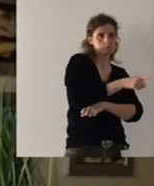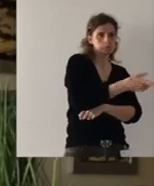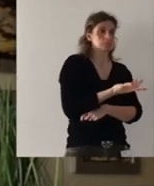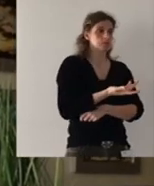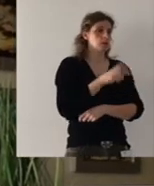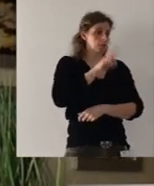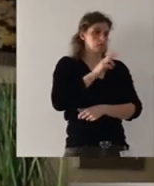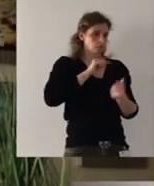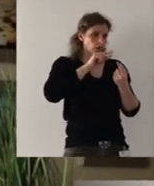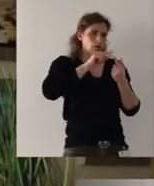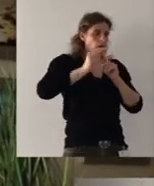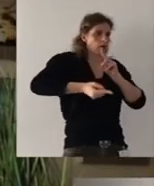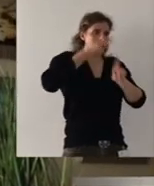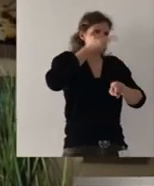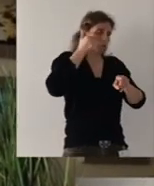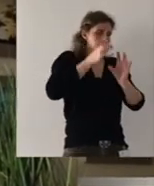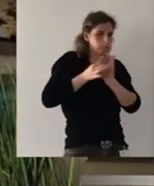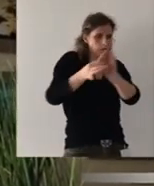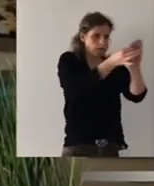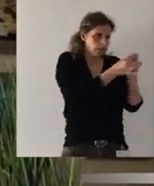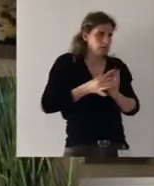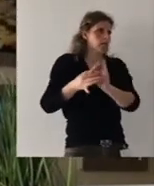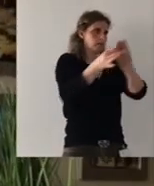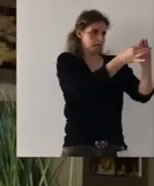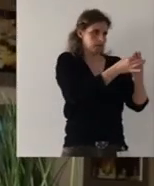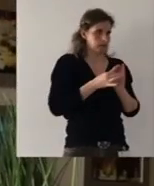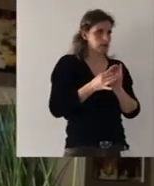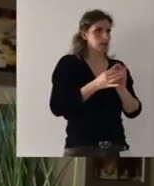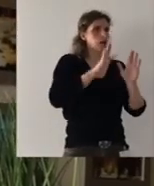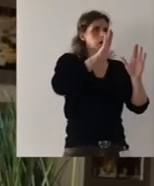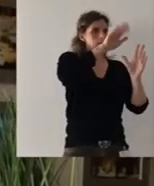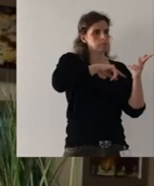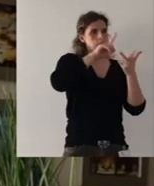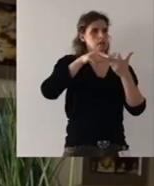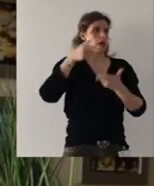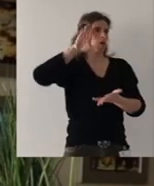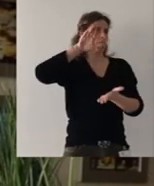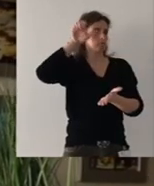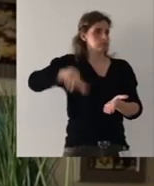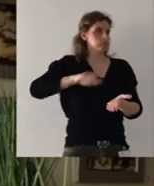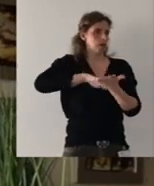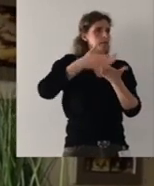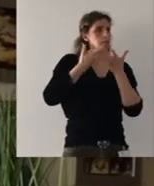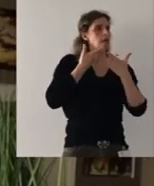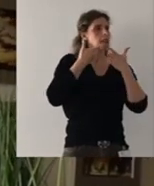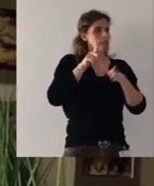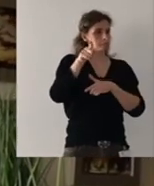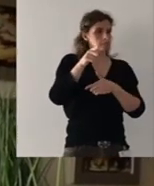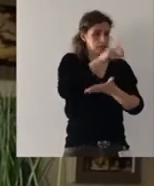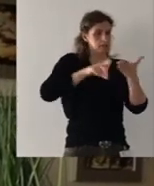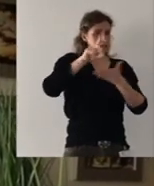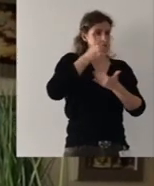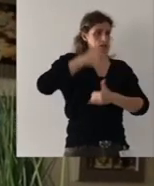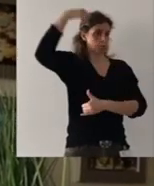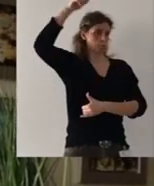vraiment c'est la pièce maîtresse de l'organisation de l'unité. Et puis après on travaille avec l'interprète libérale, donc sur